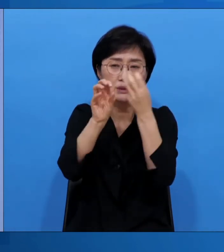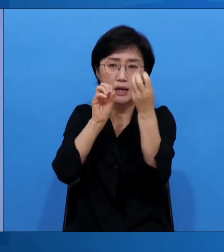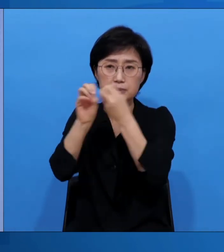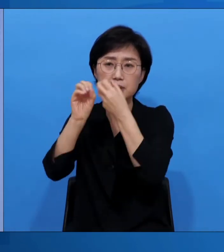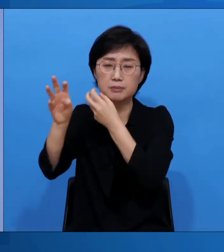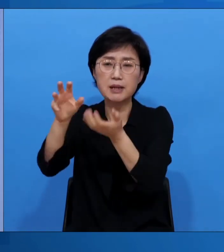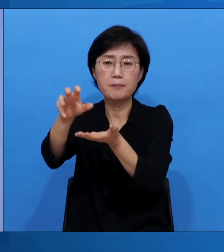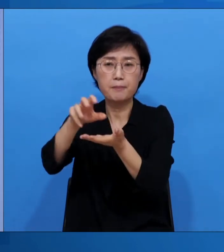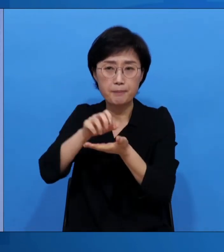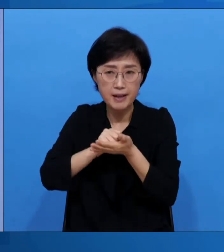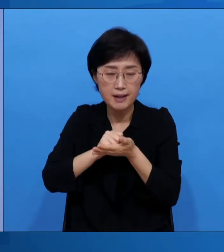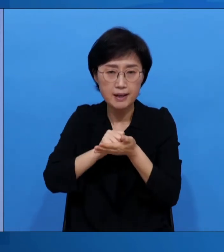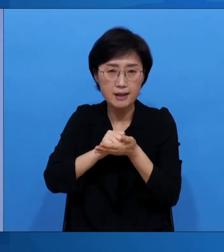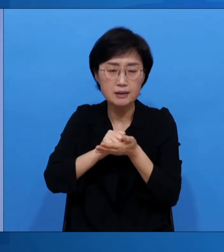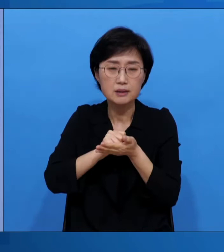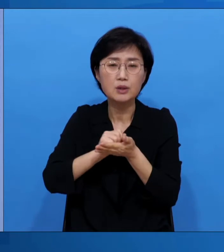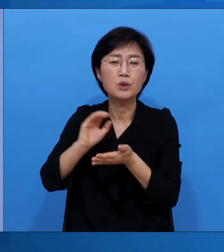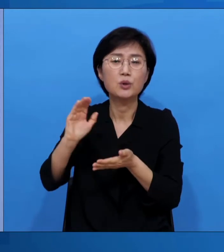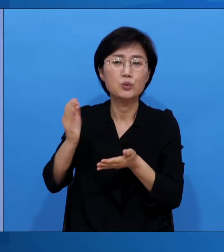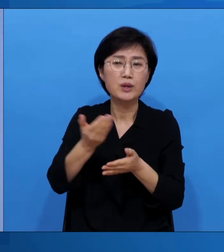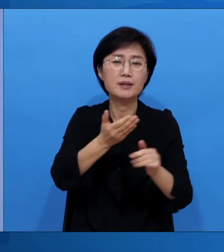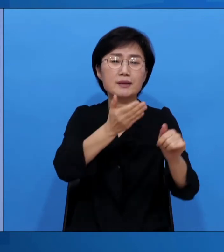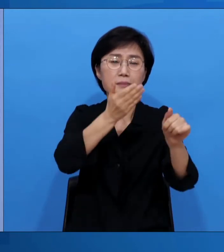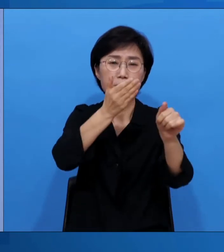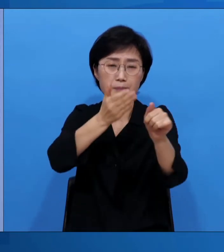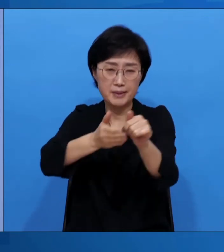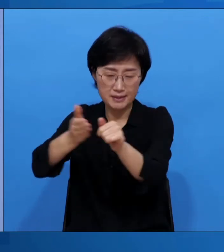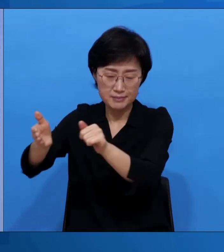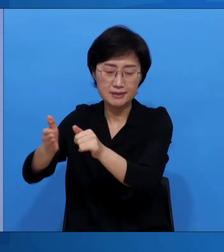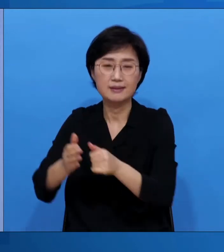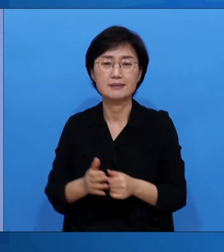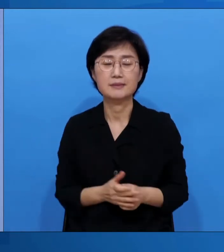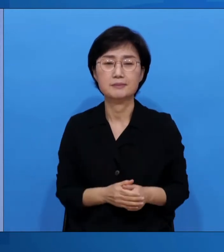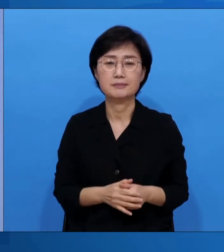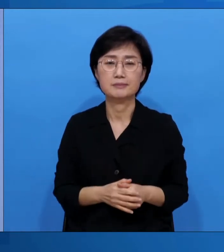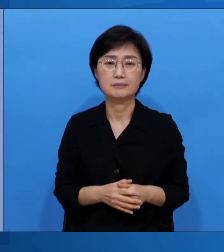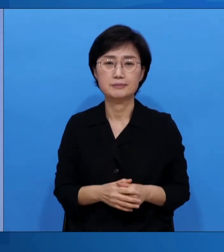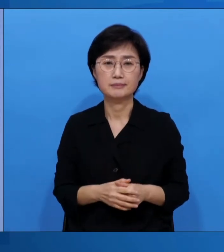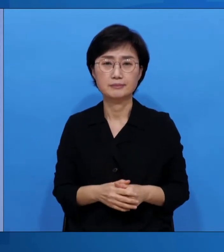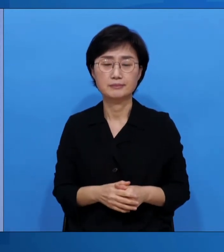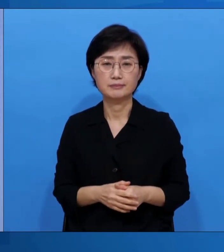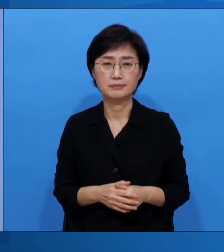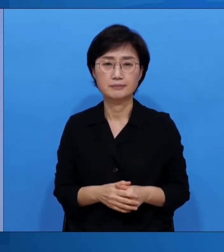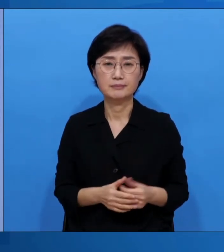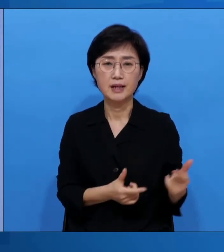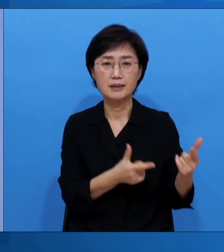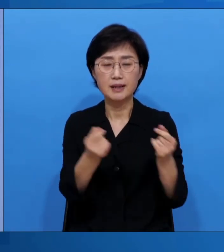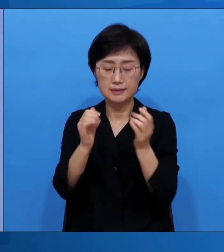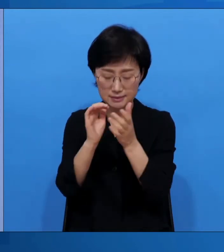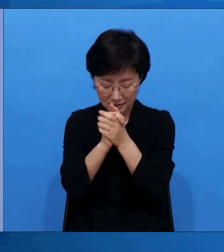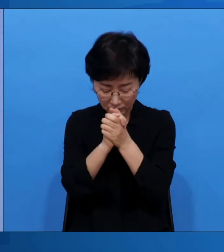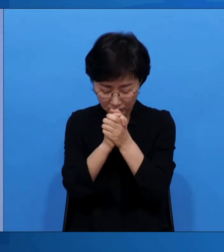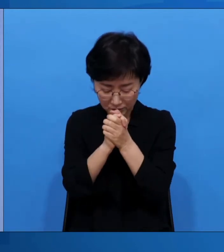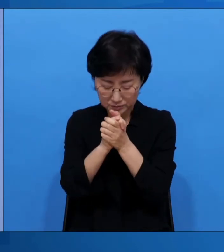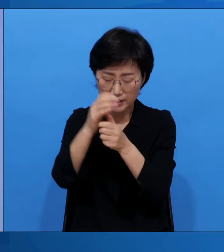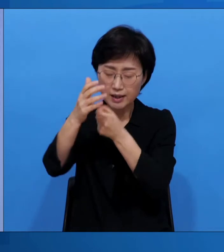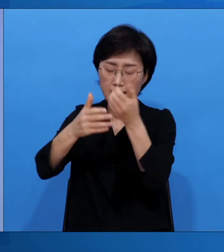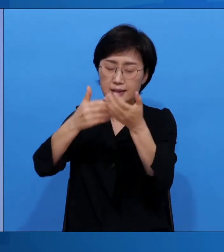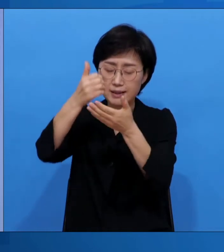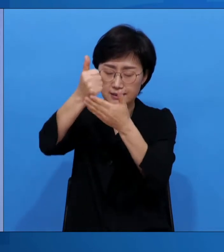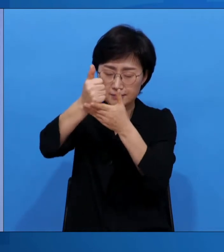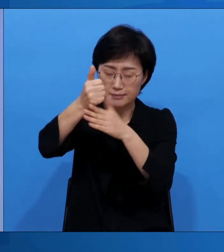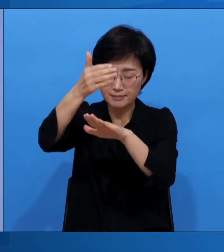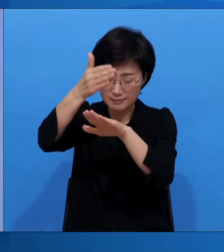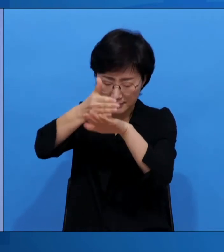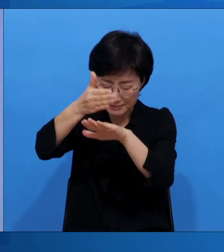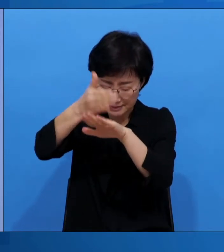이름으로 축복합니다. I bless you in the name of Lord Jesus Christ, that the blessings of the throne and God's kingdom will come upon you today. Let us 기도하겠습니다. pray. 하나님께